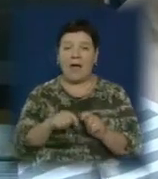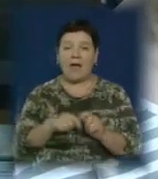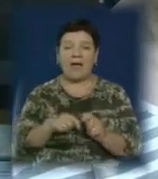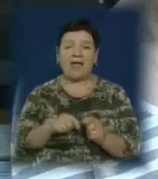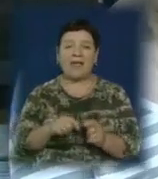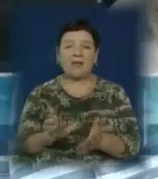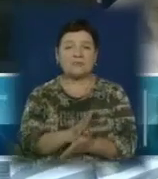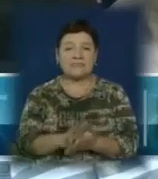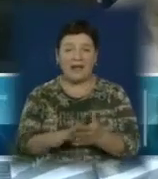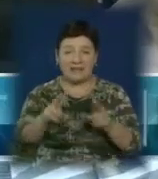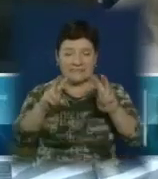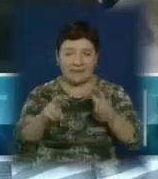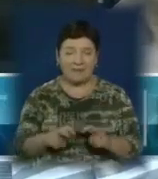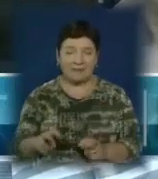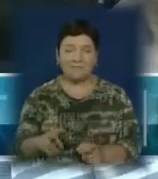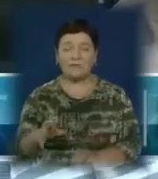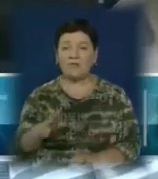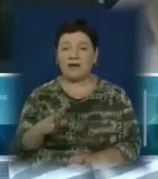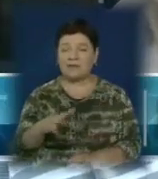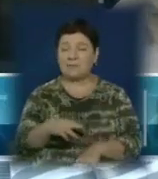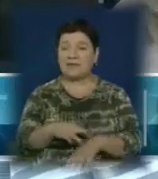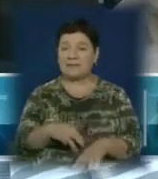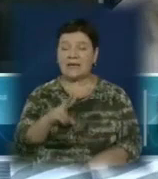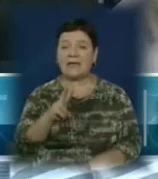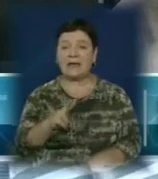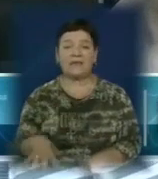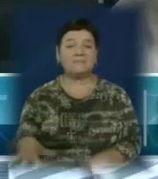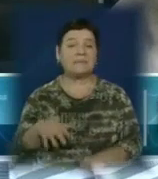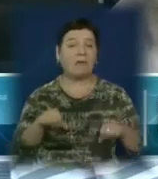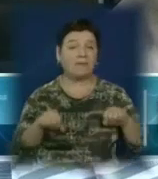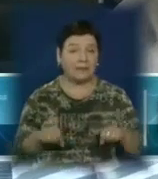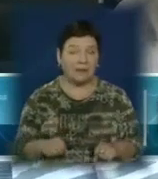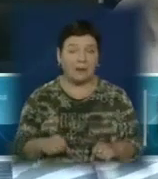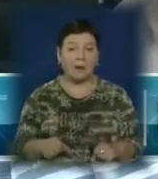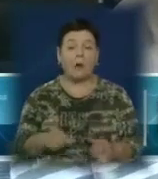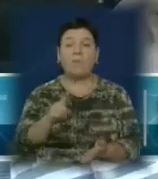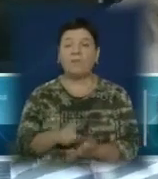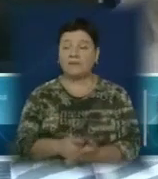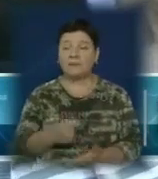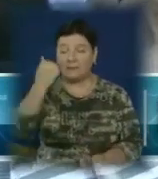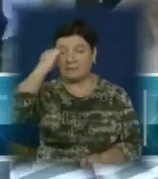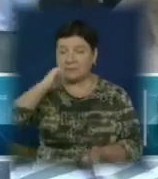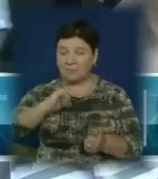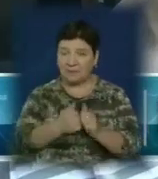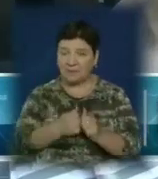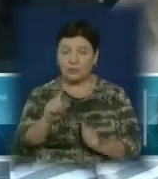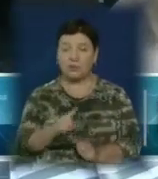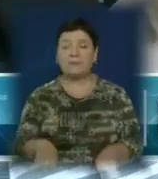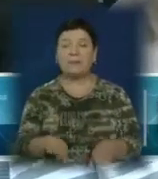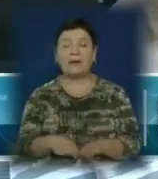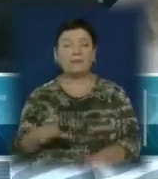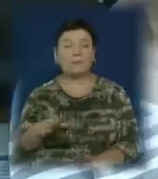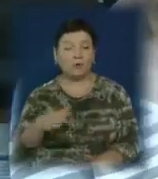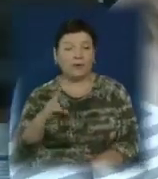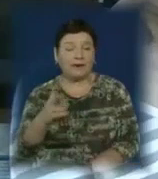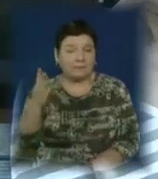знак, тому що наші правоохоронні органи, як в принципі вся влада, має пам'ятати, що так уже не буде. Як було, що вони вже